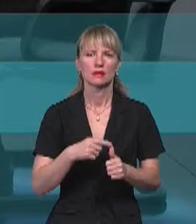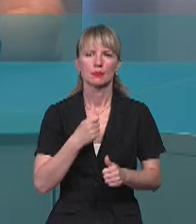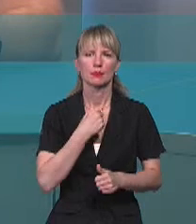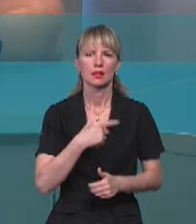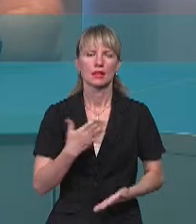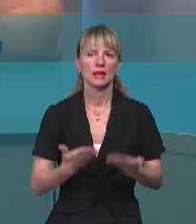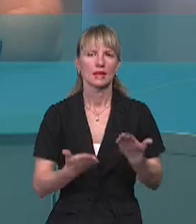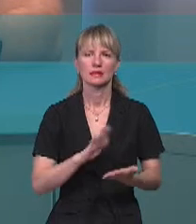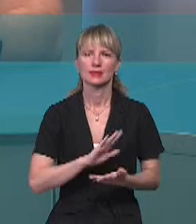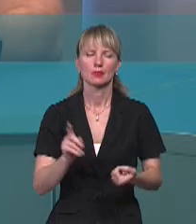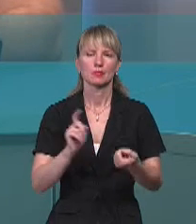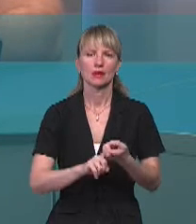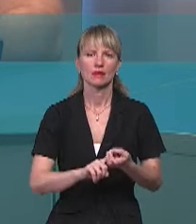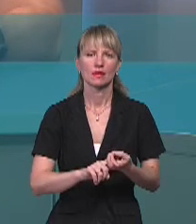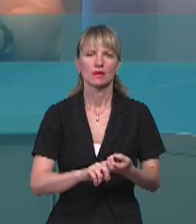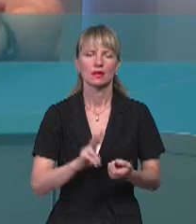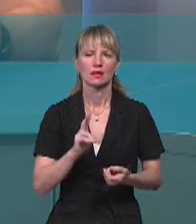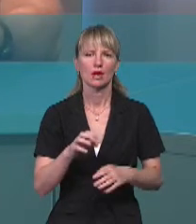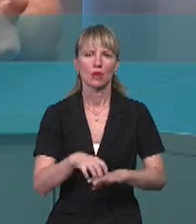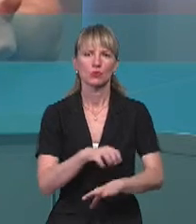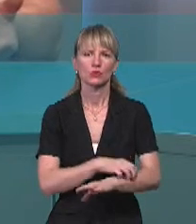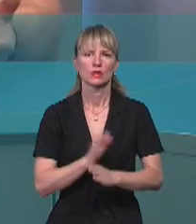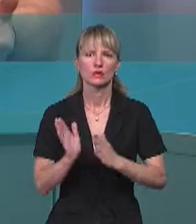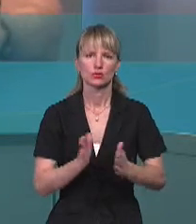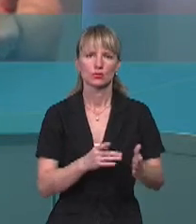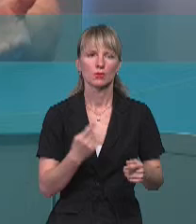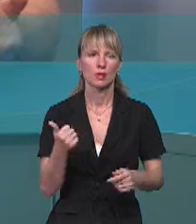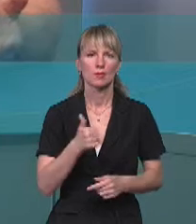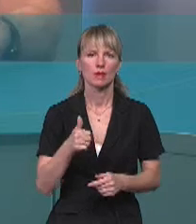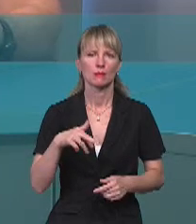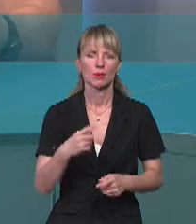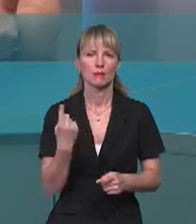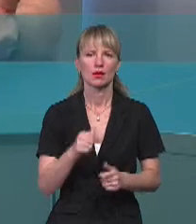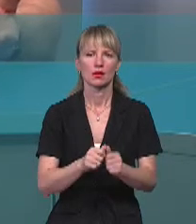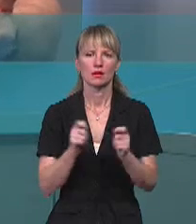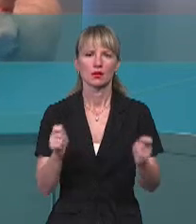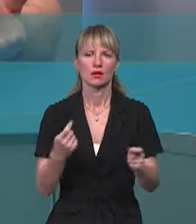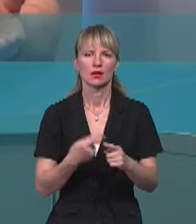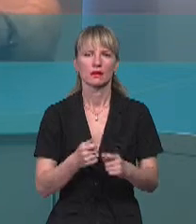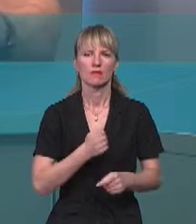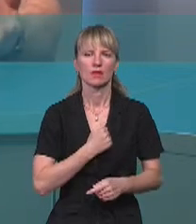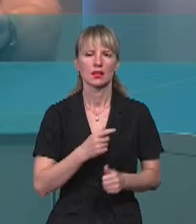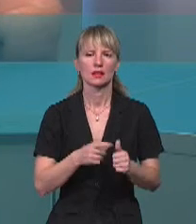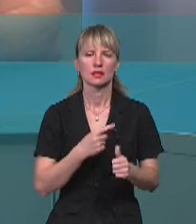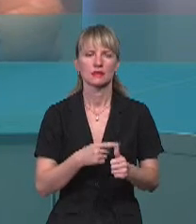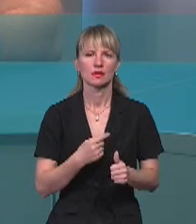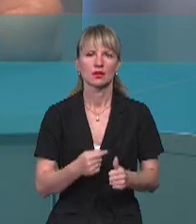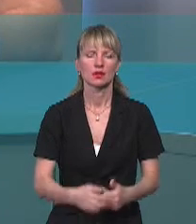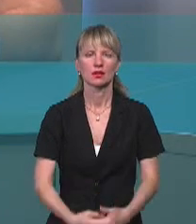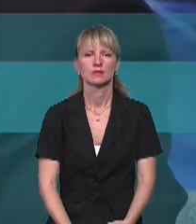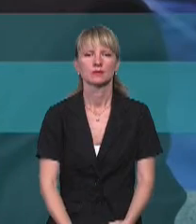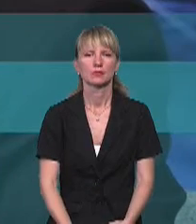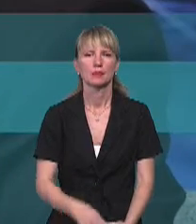привязывать там, к коммунистическому режиму, это, ну, это первопроходец, первооткрыватель, это военное звание, поэтому можно поразить. Пан